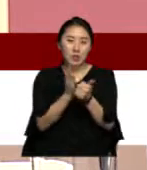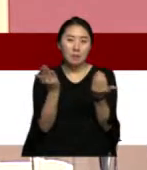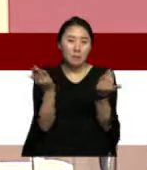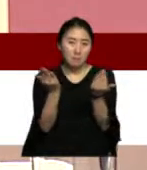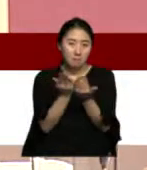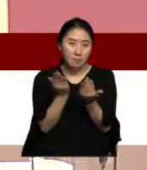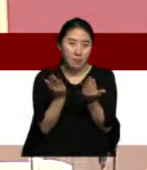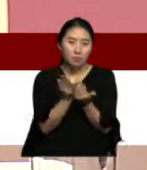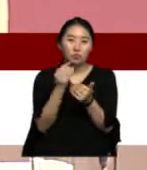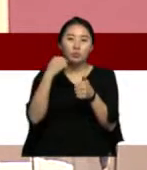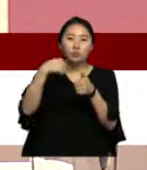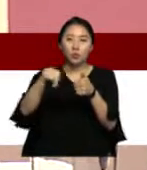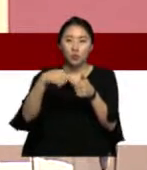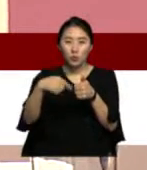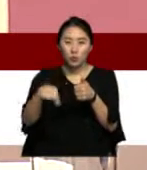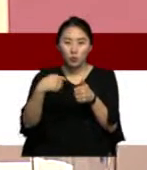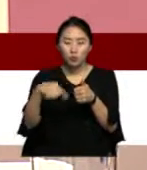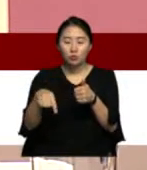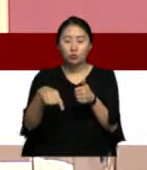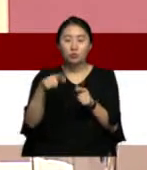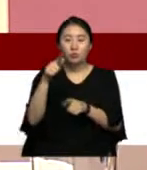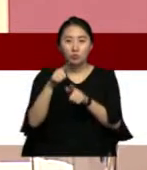실시라든지 이런 것을 통해서